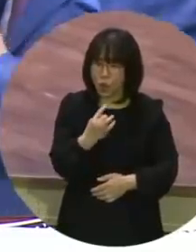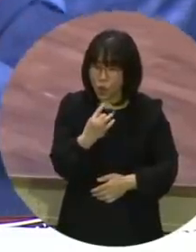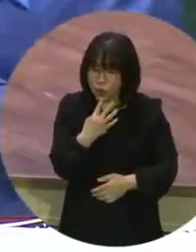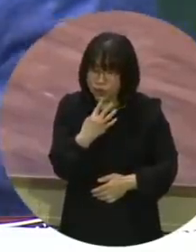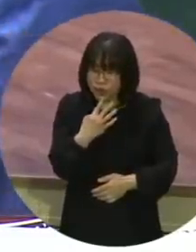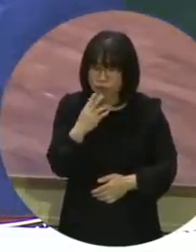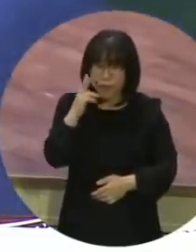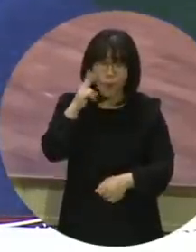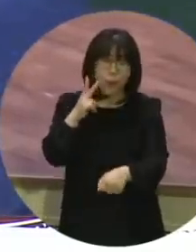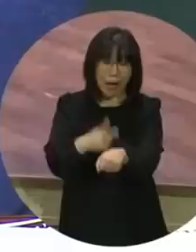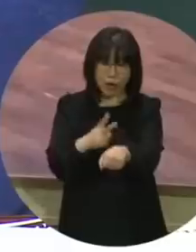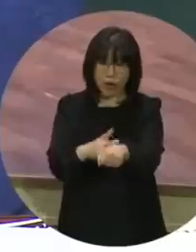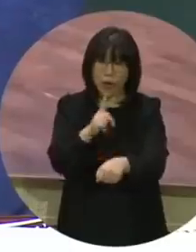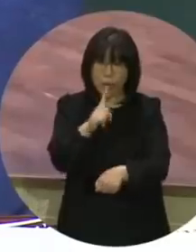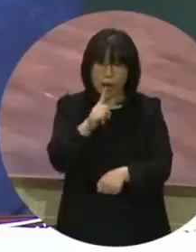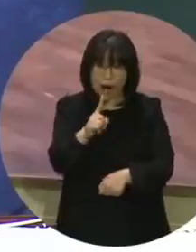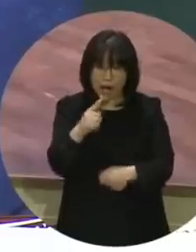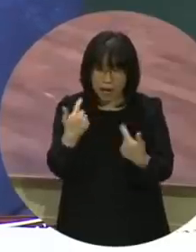오직입니다.